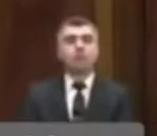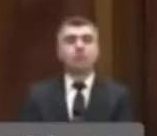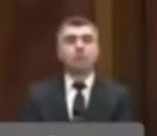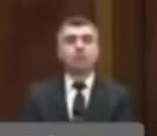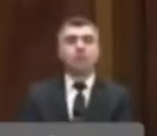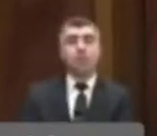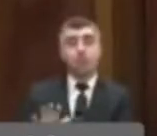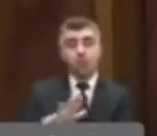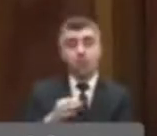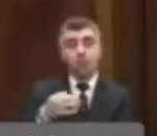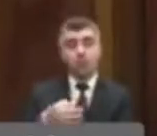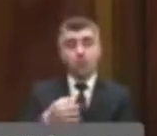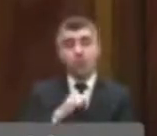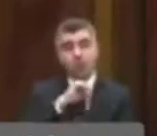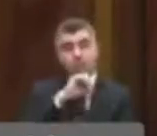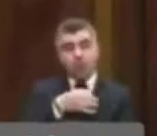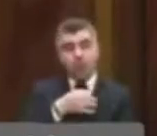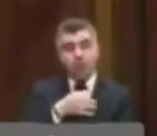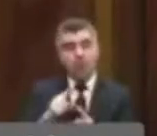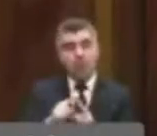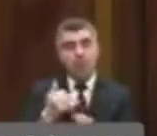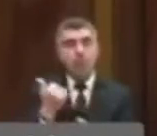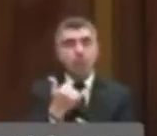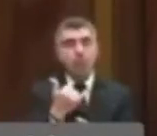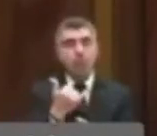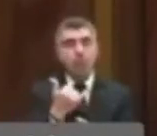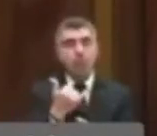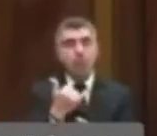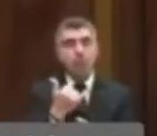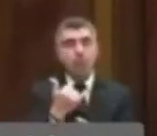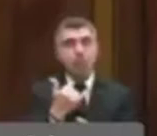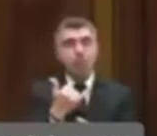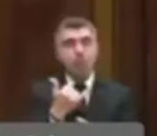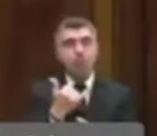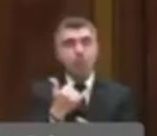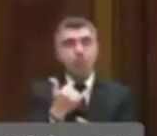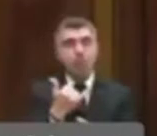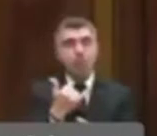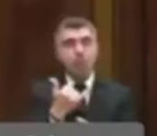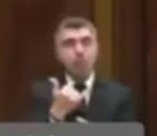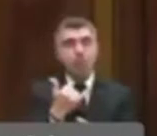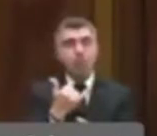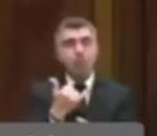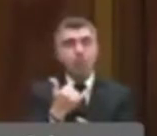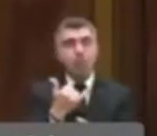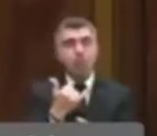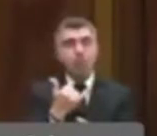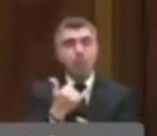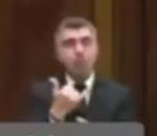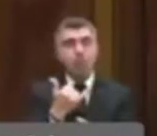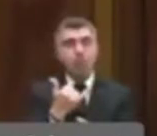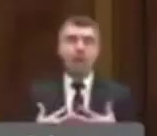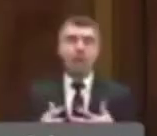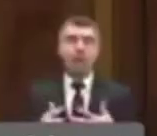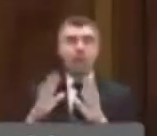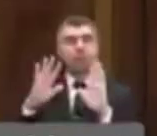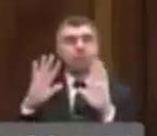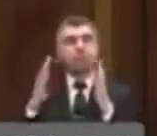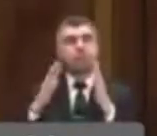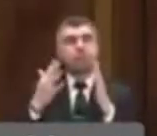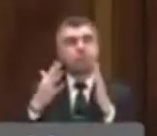وبغيناكم تعطيو يعني أهمية قصوى للفعل الثقافي، وغادي نكونوا سعداء أن نصفق